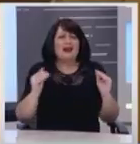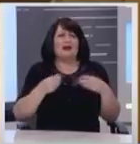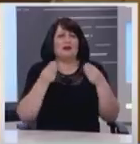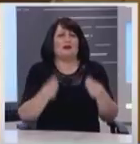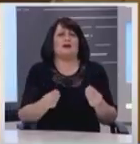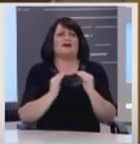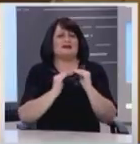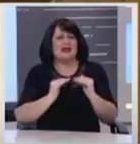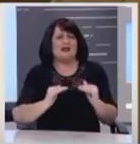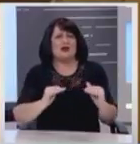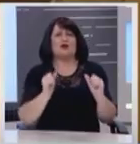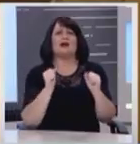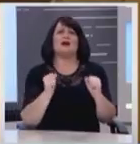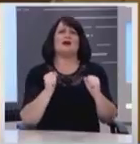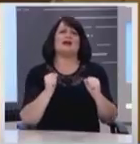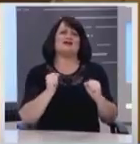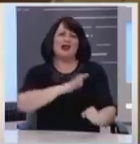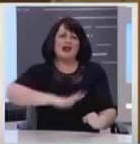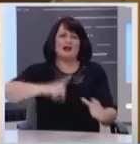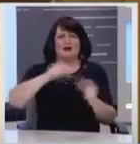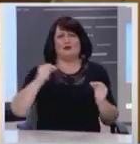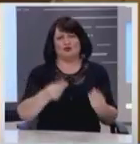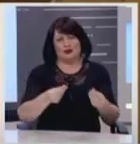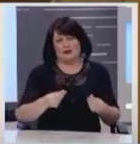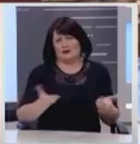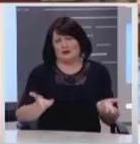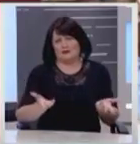σταθερότητας και ασφάλειας στην ευρύτερη περιοχή.